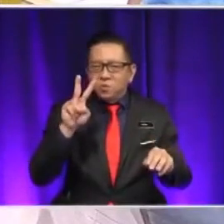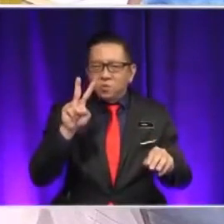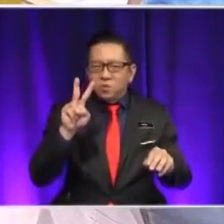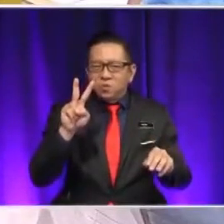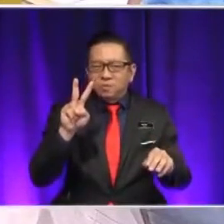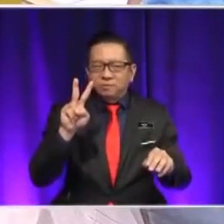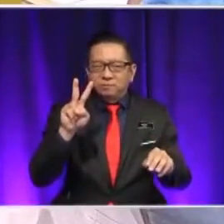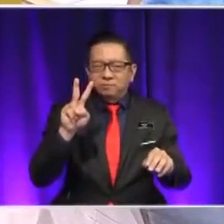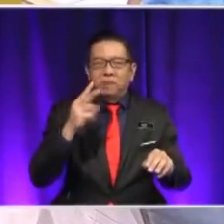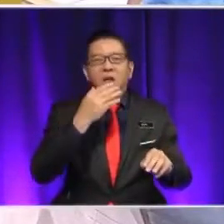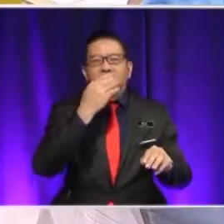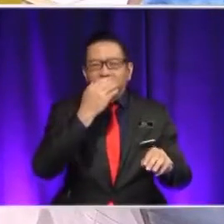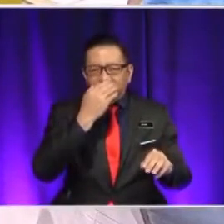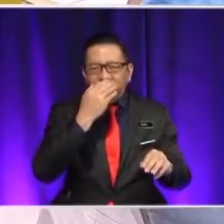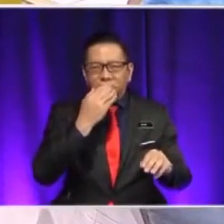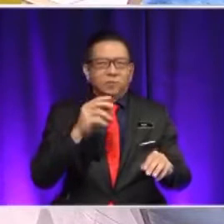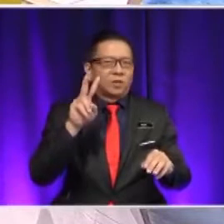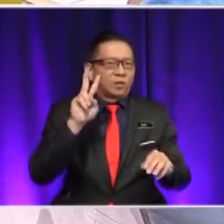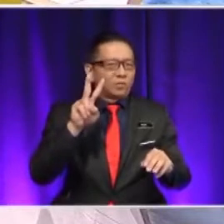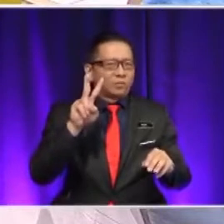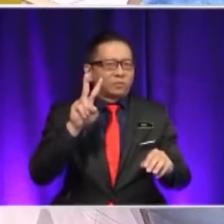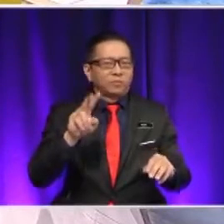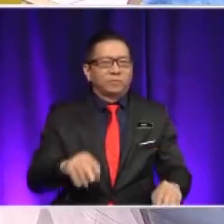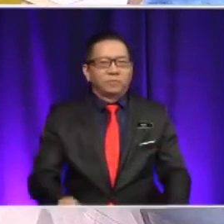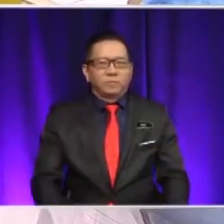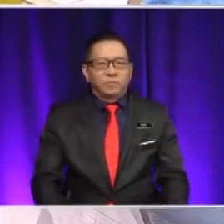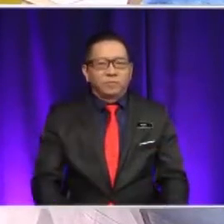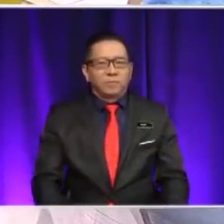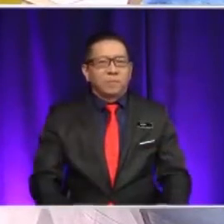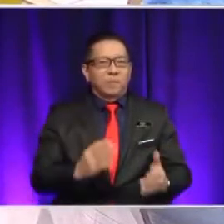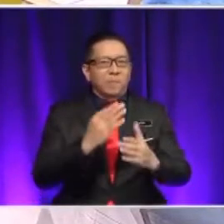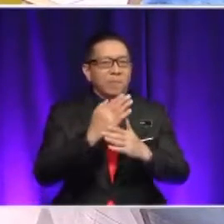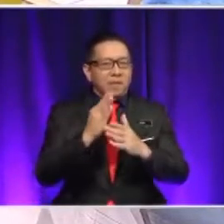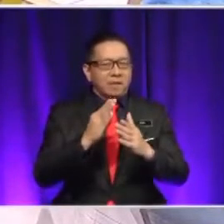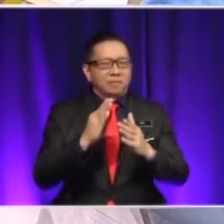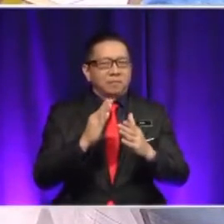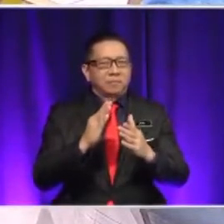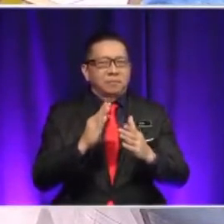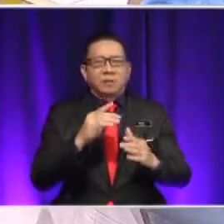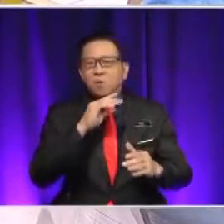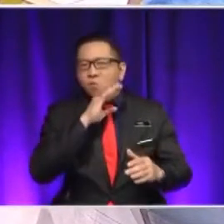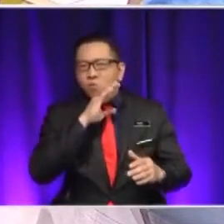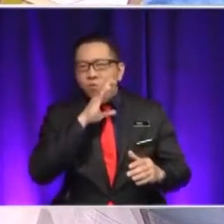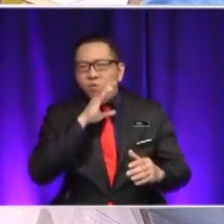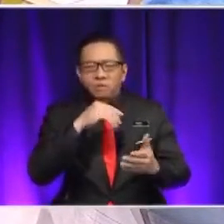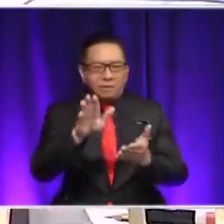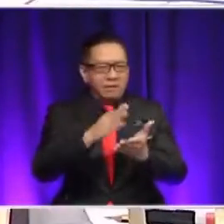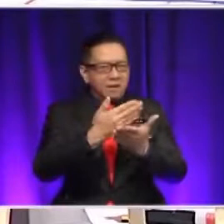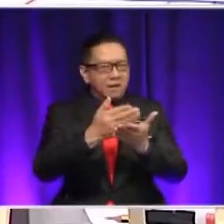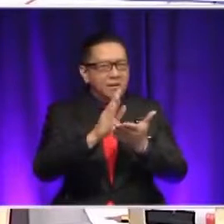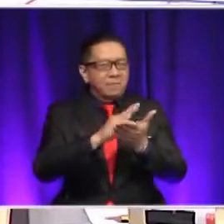tipe ini Pak nih anjing boneka untuk kalau kada bahagian-bahagian como atau ayah Nagita Oh gitulah